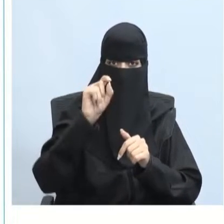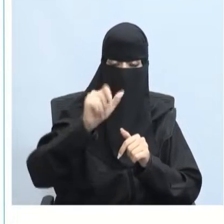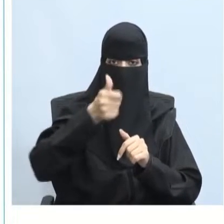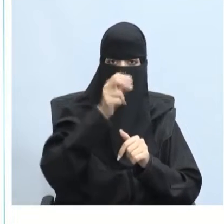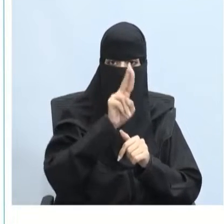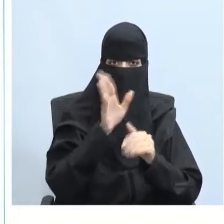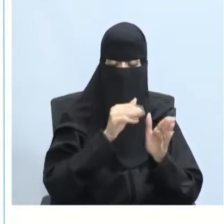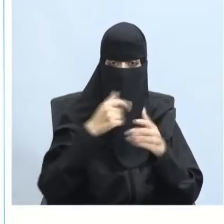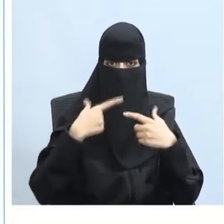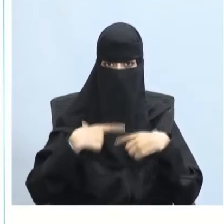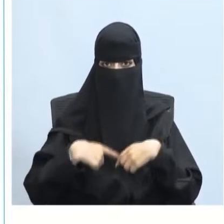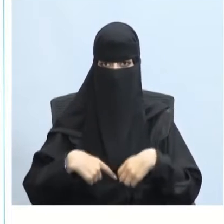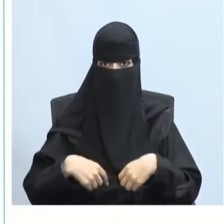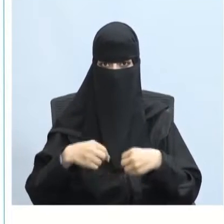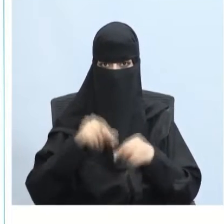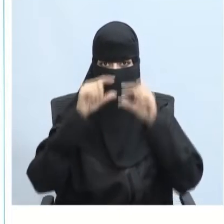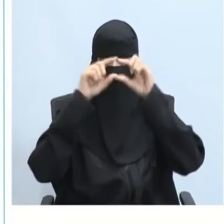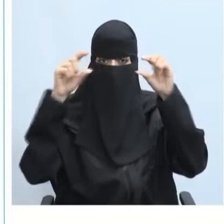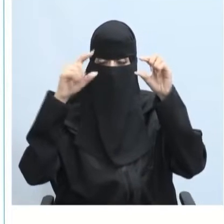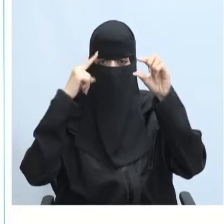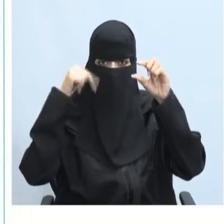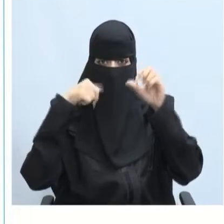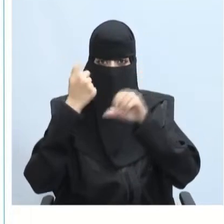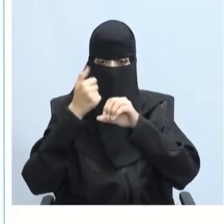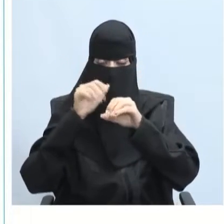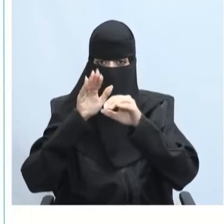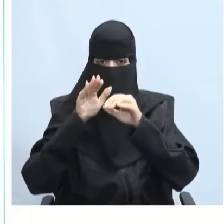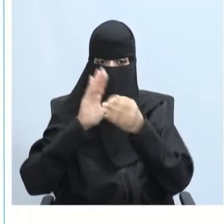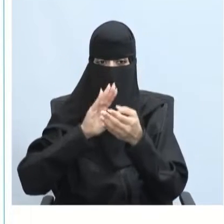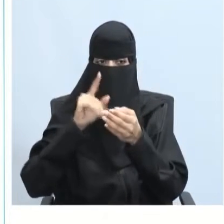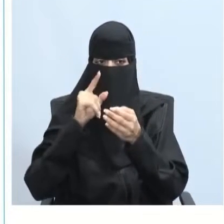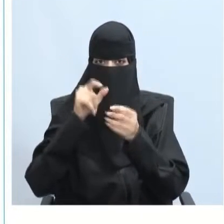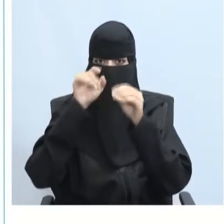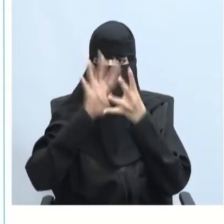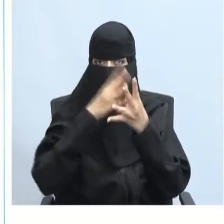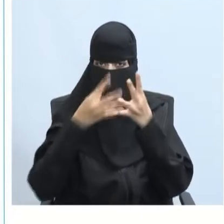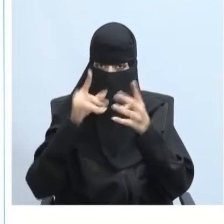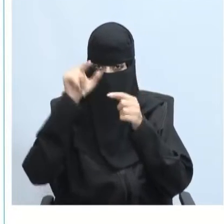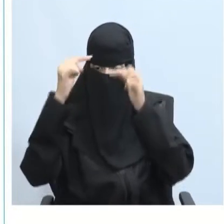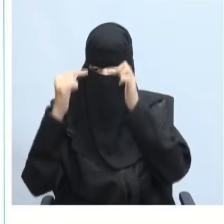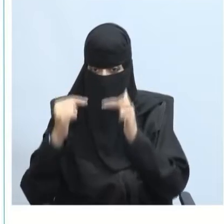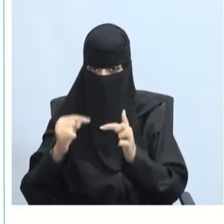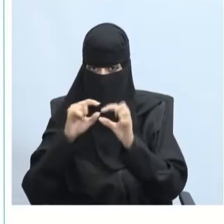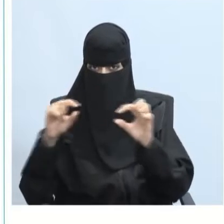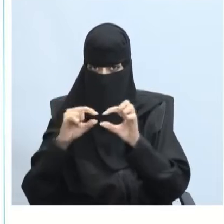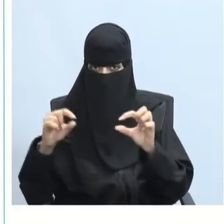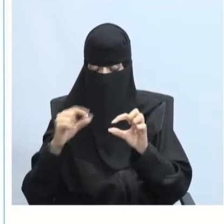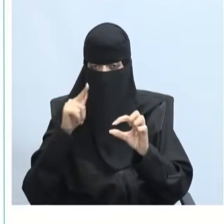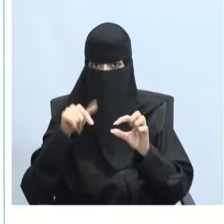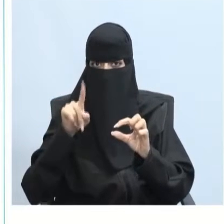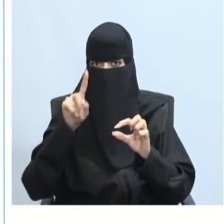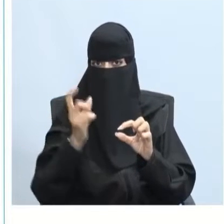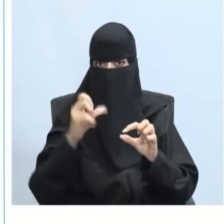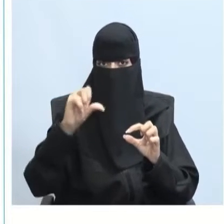اللباس اضغط على المهمه زر الموس زر الفار الايمن والذهاب الى خصائص المهمه